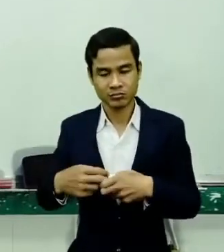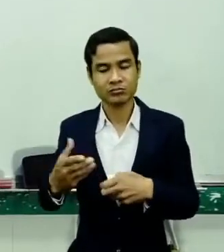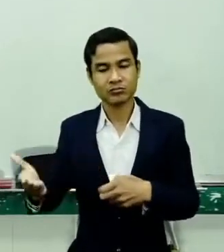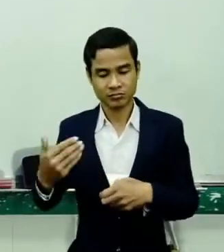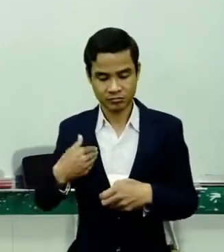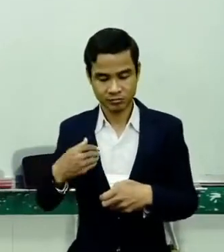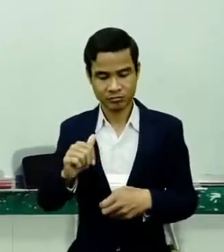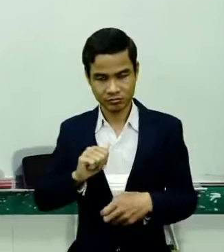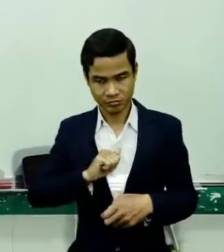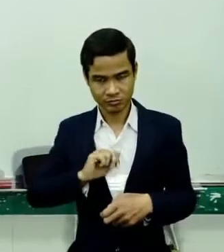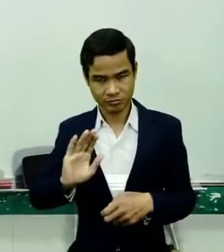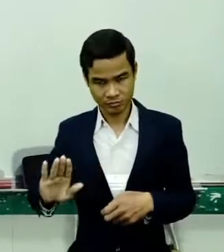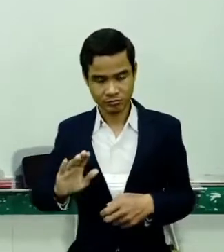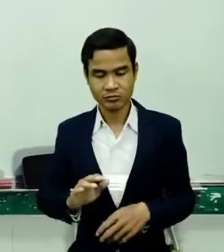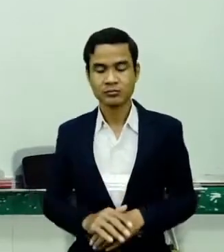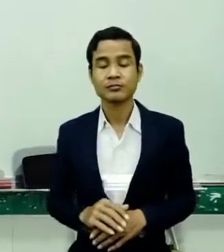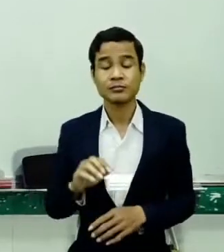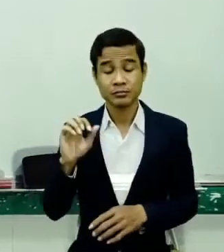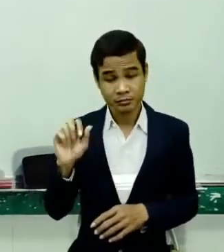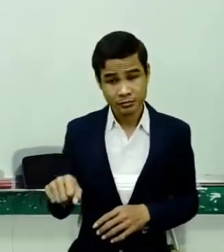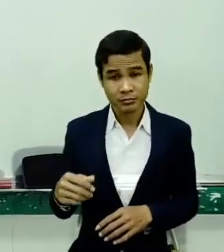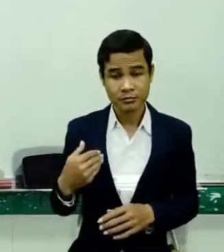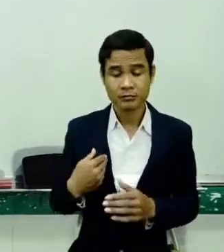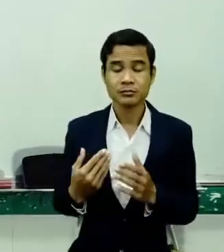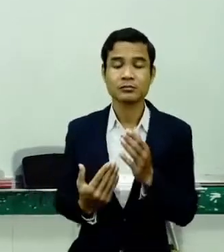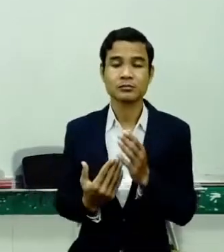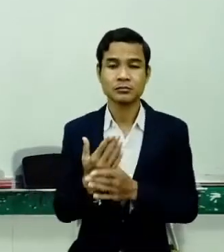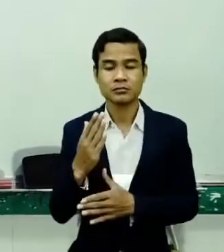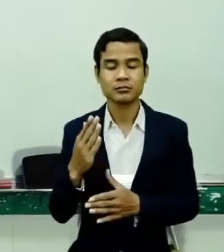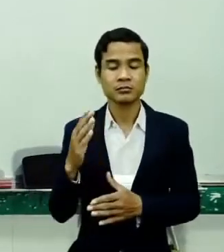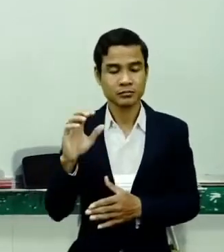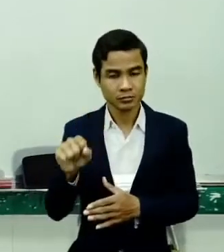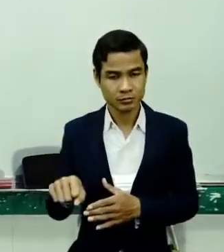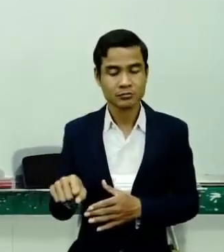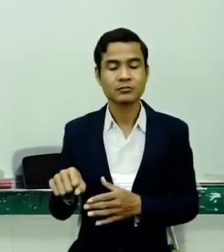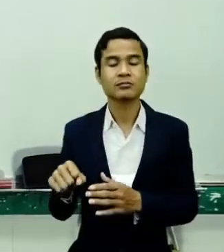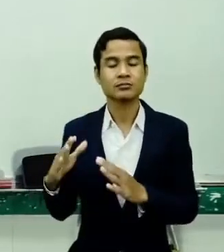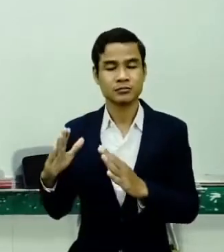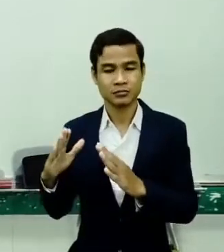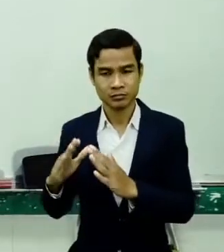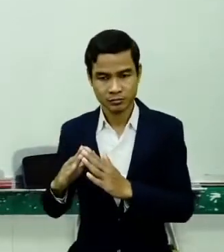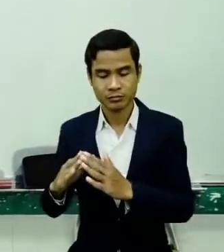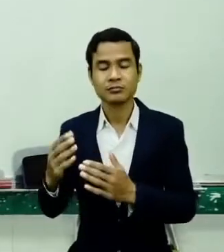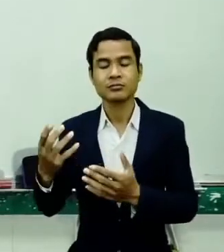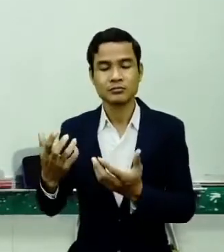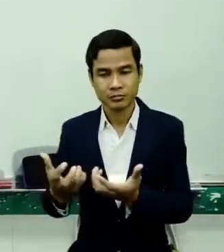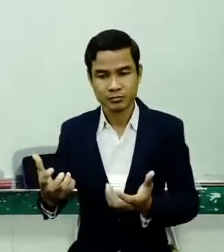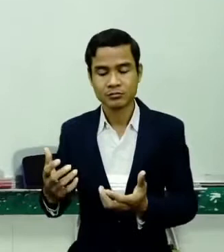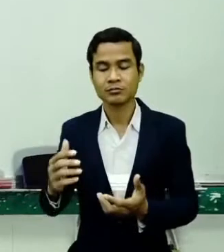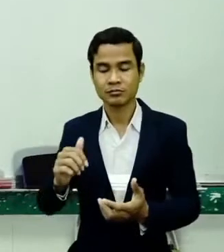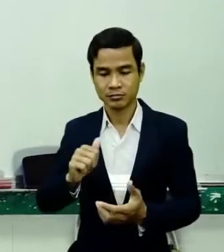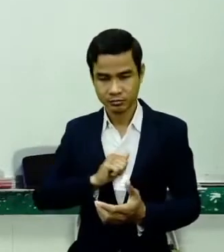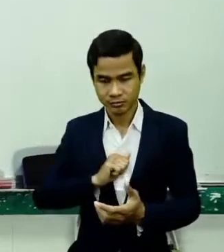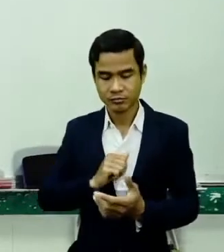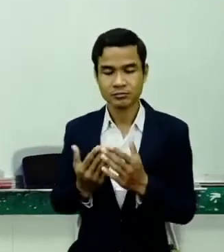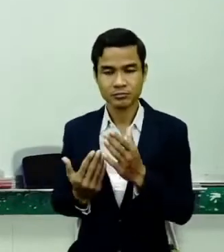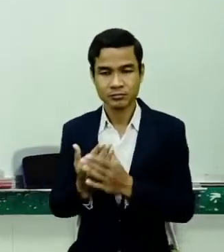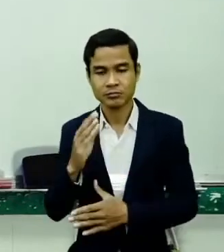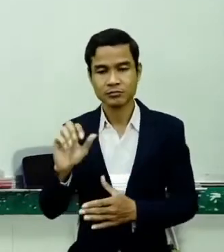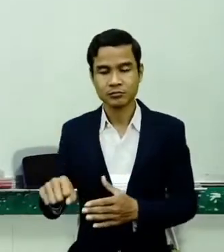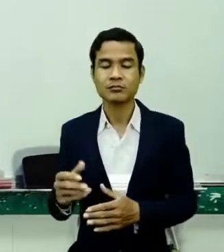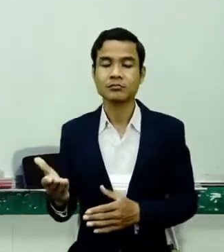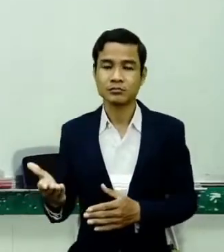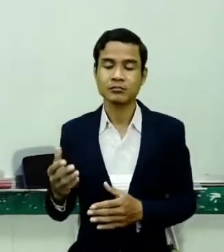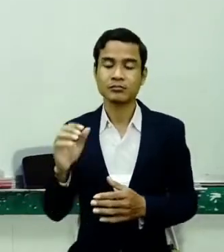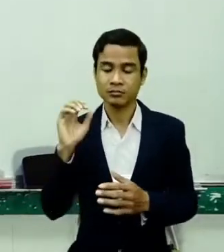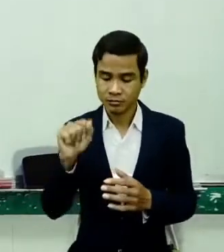ខ្លួនឯងចាគាត់មានសិទ្ធិក្នុងការកាន់កាប់នៅកម្មសិទ្ធិចាពិសេសទៅទៀត